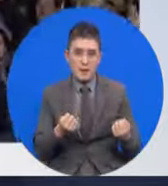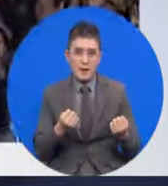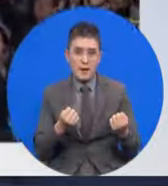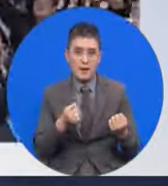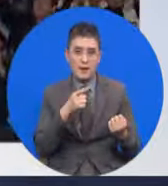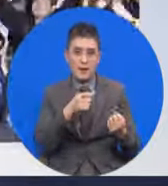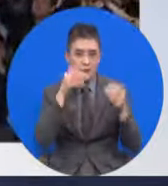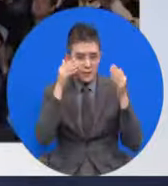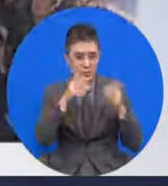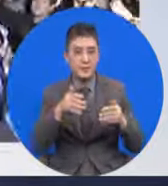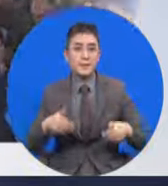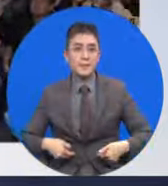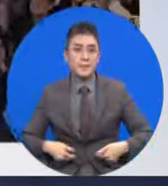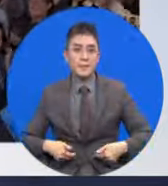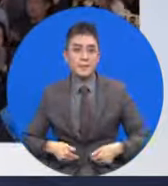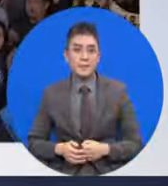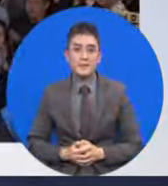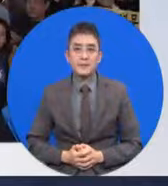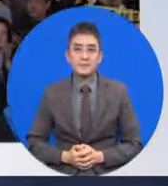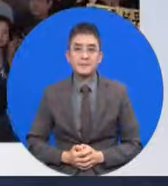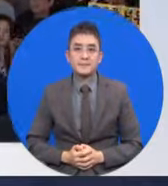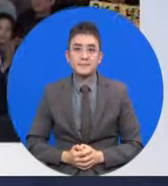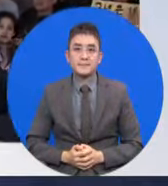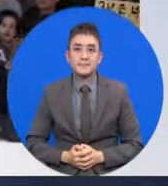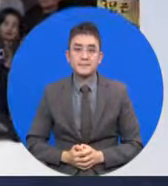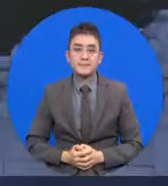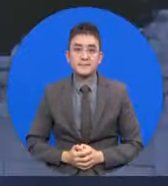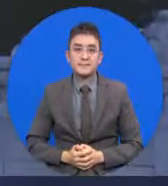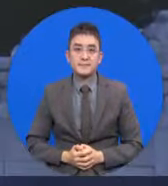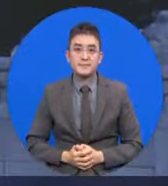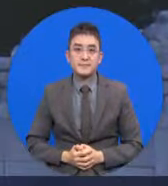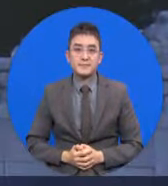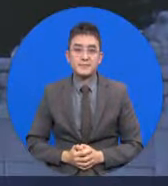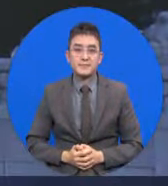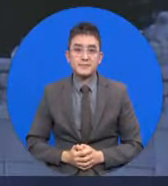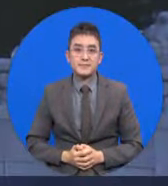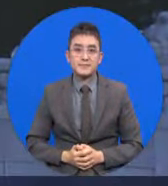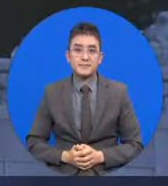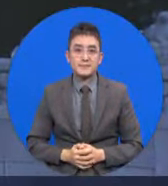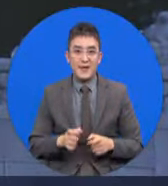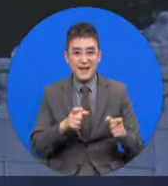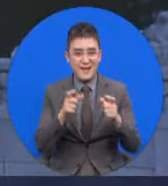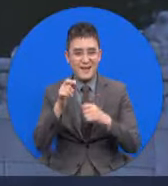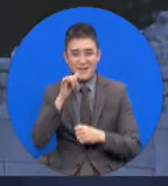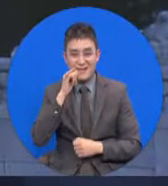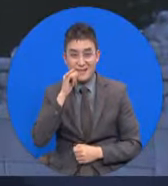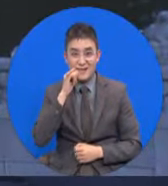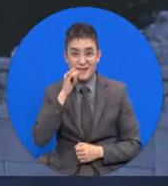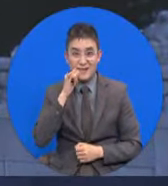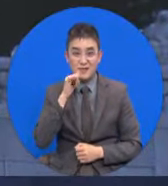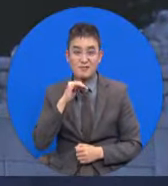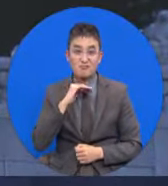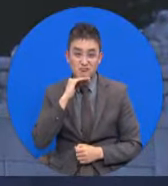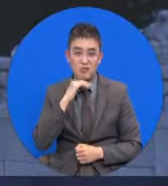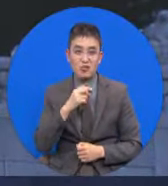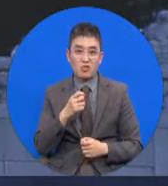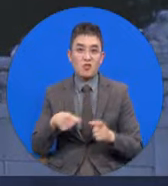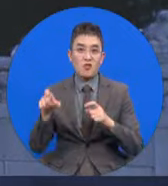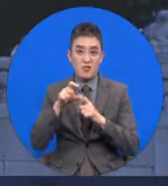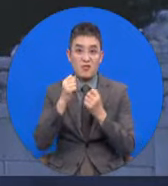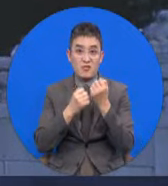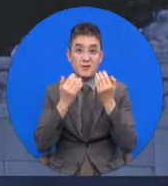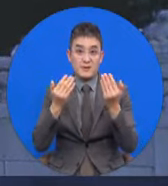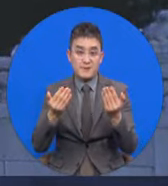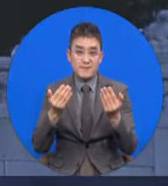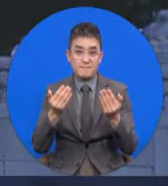유심히 봐야 될 필요가 있을 것 같습니다. 그렇군요. 상당히 흥미롭게 전개되는 지역들 잠시 후에 몇 곳 더 짚어보겠습니다. 이번엔 저희가